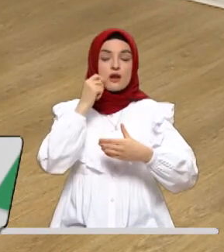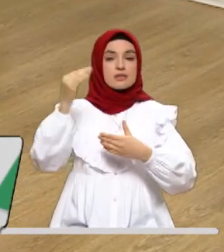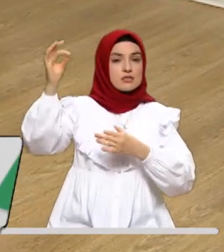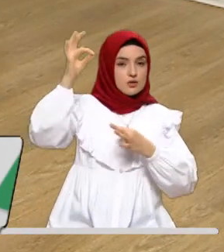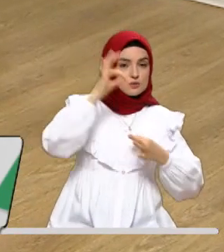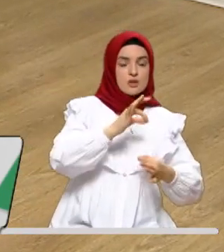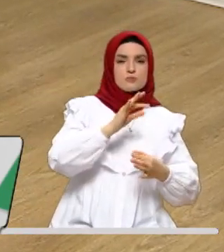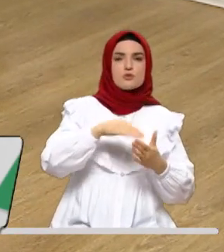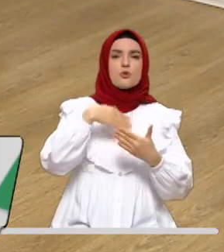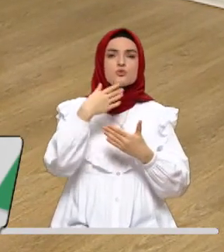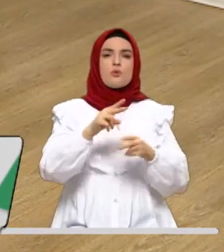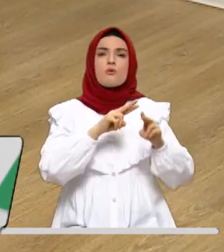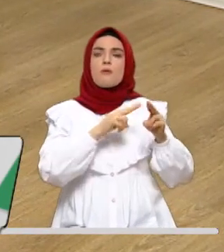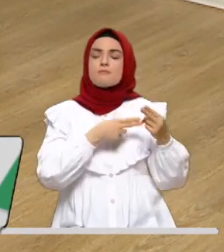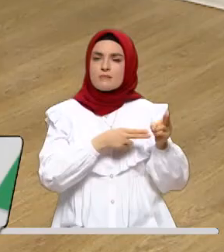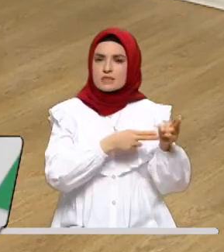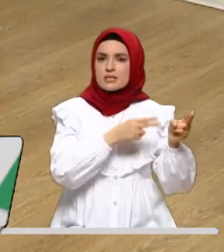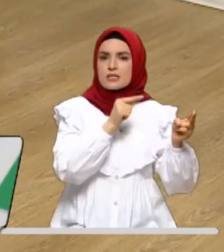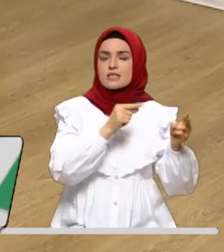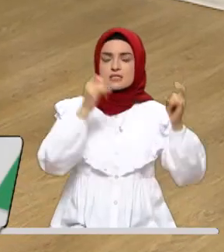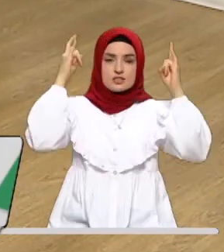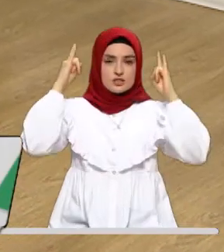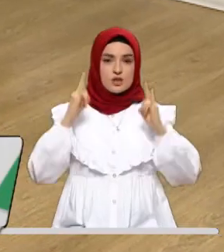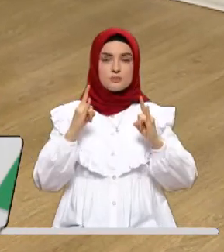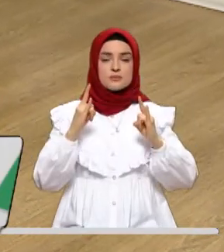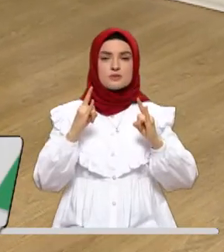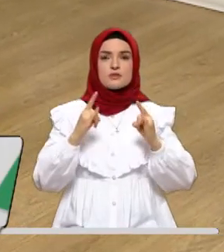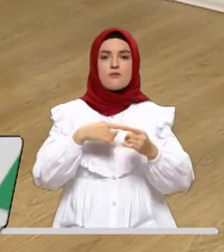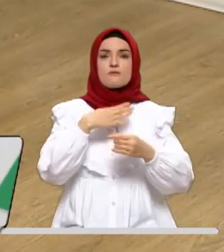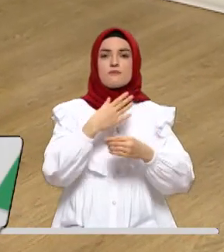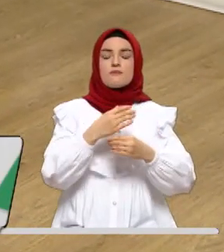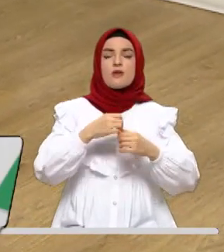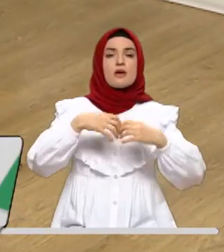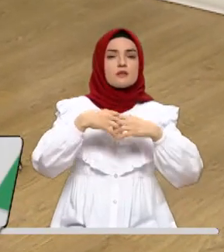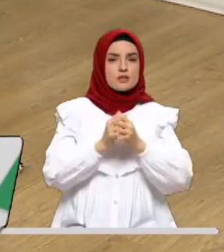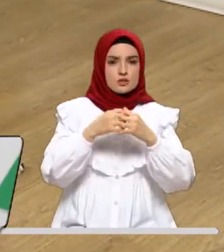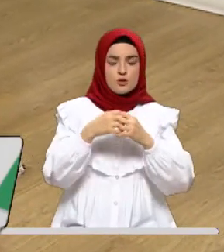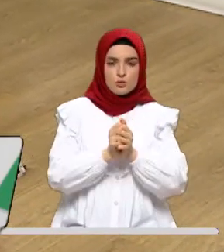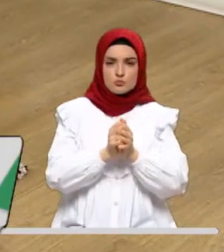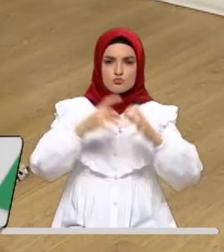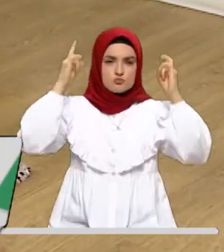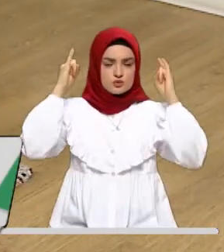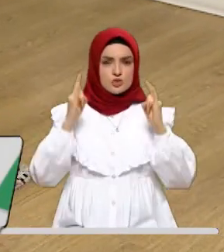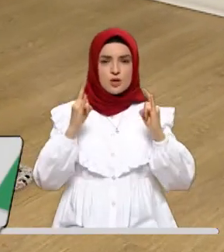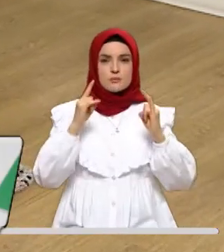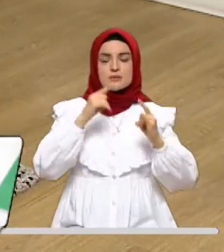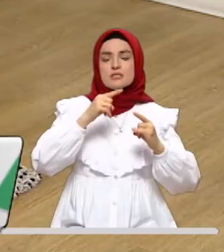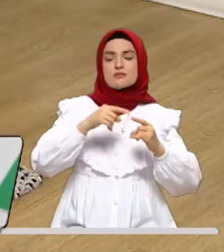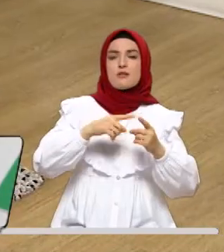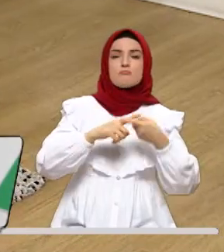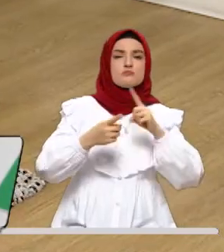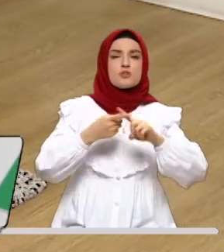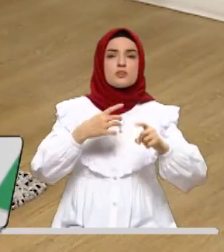sonra Balıkesir, Zağnos Paşa Camisi'nde ve Kastamonu Nasrullah Paşa Camisi'nde, Çankırı'da,